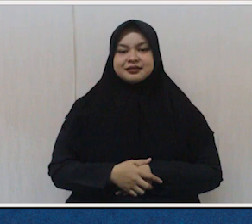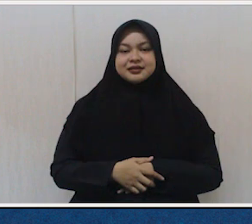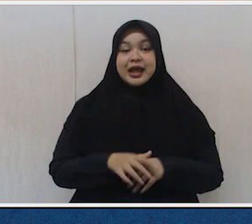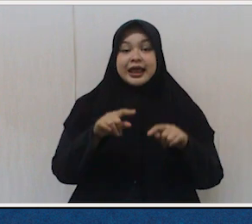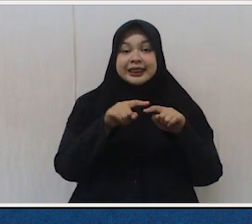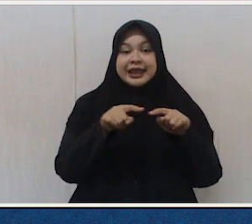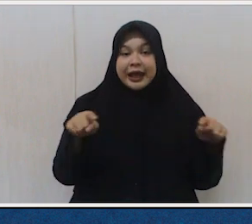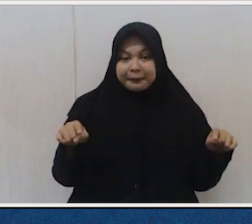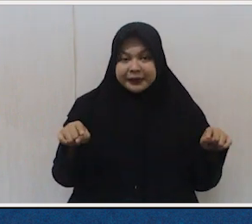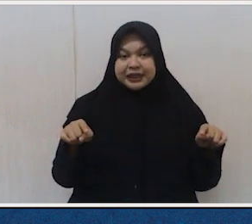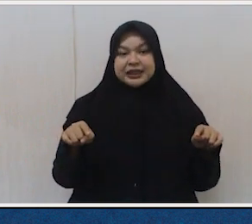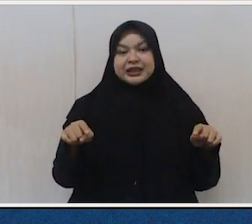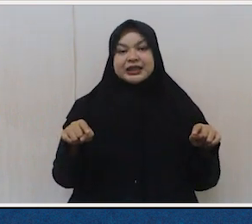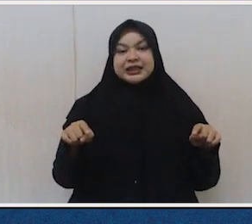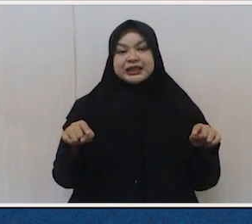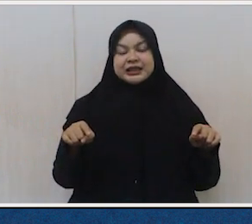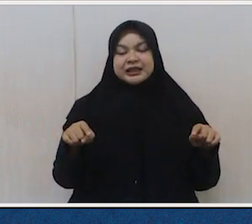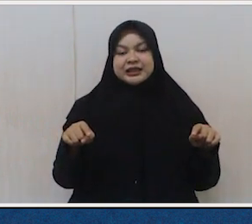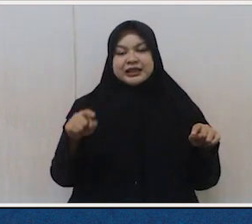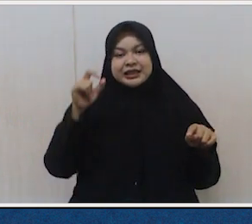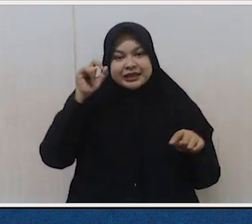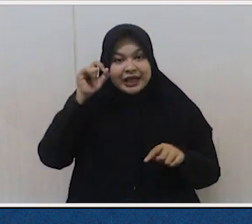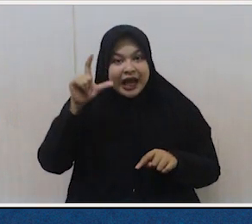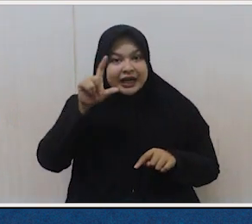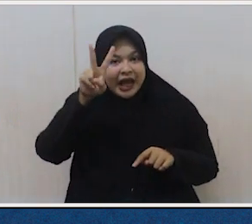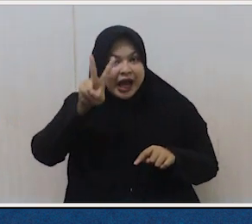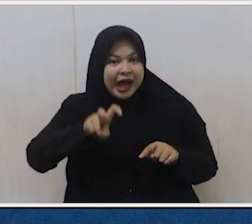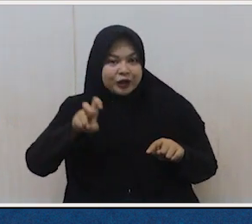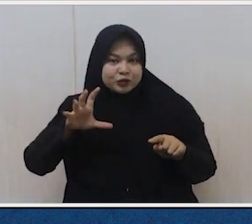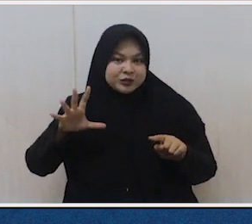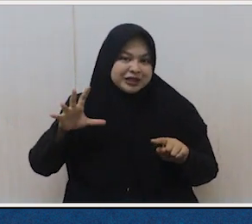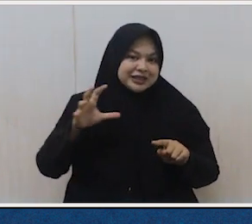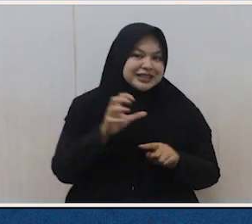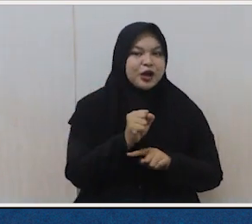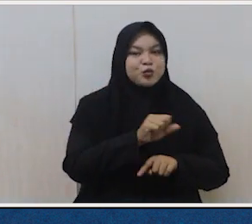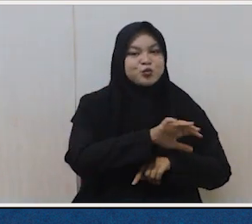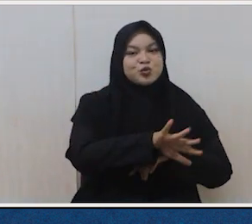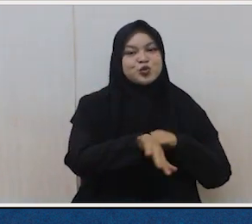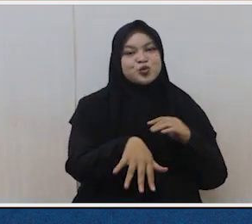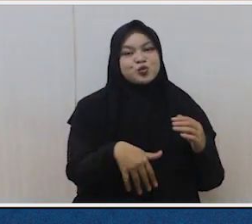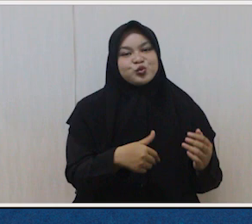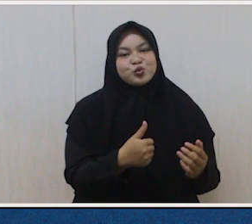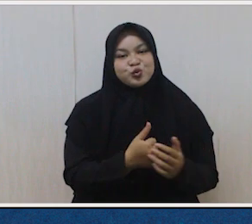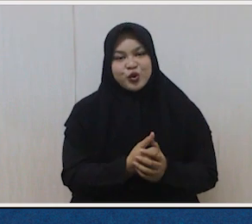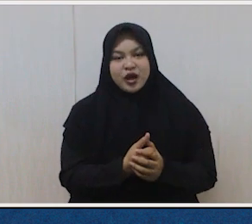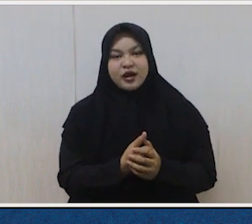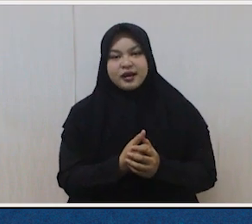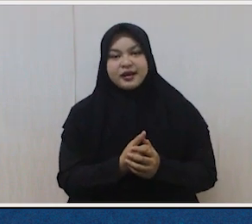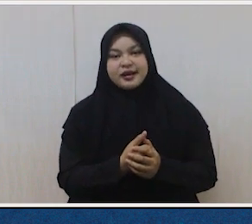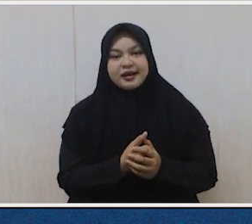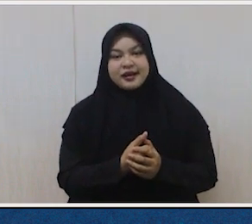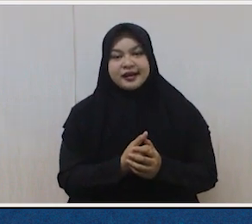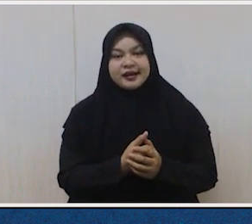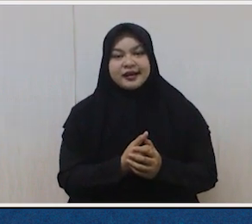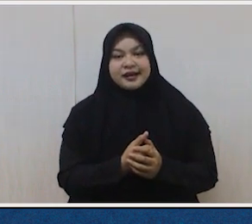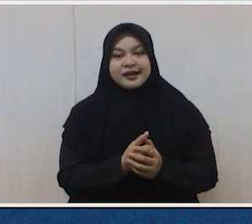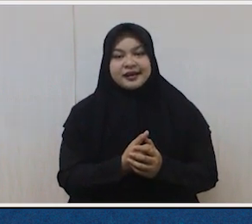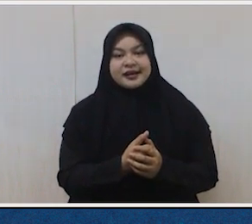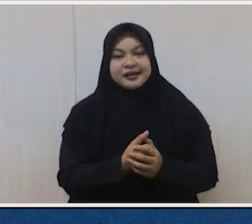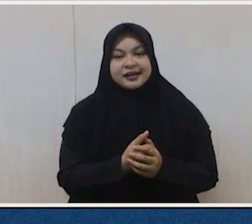e tetapi kesadaran bahwa eh harus mencakup semua eh apa